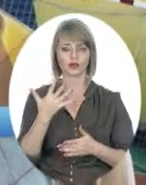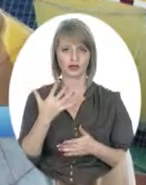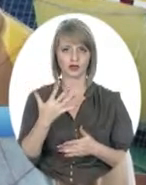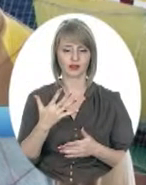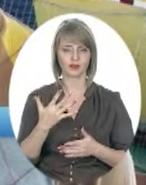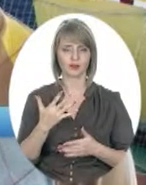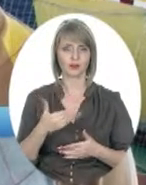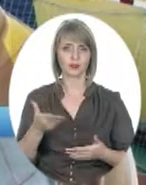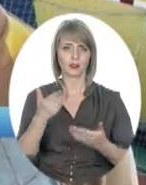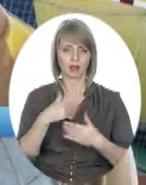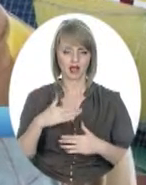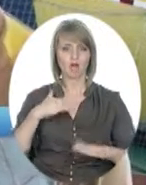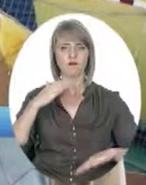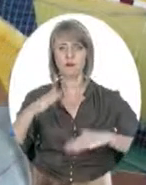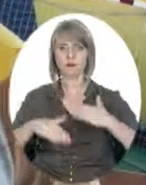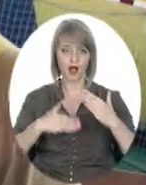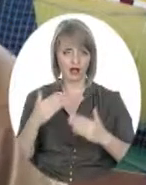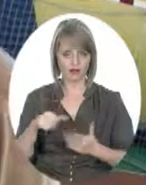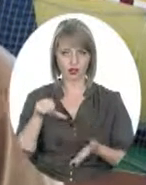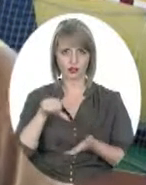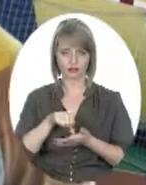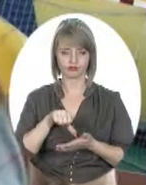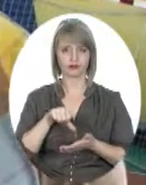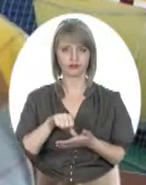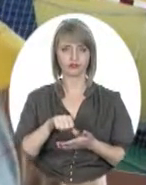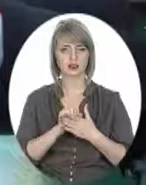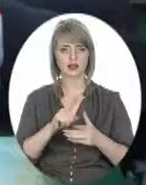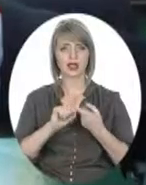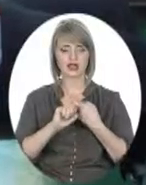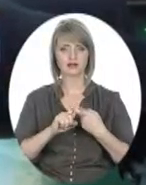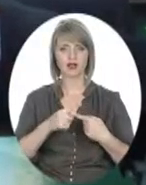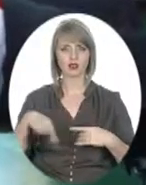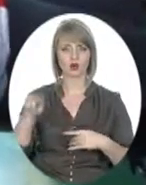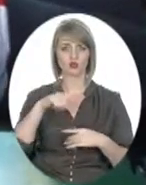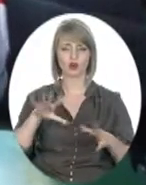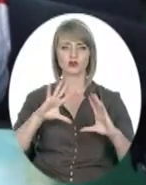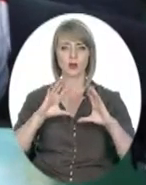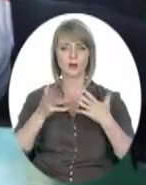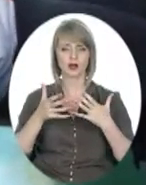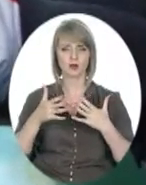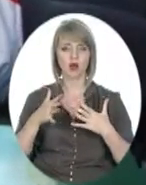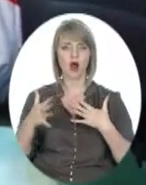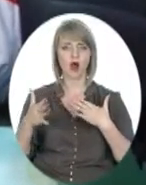получилось? 39, 40, 40, 50. 7.